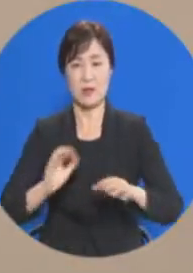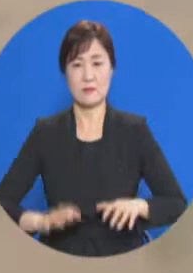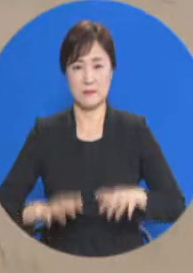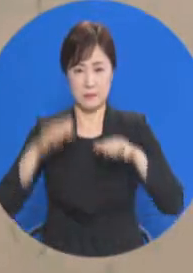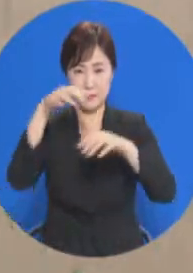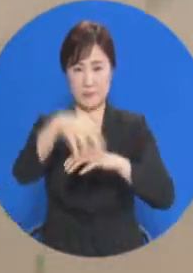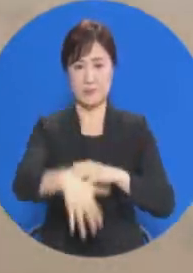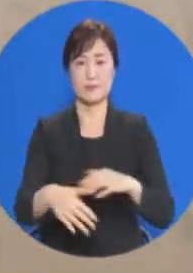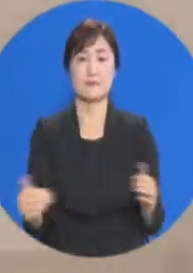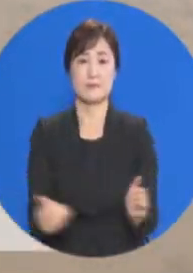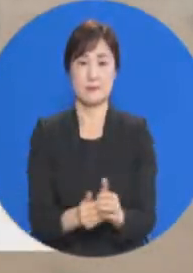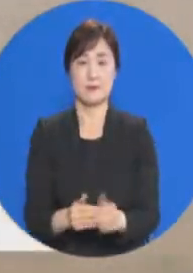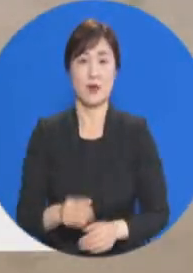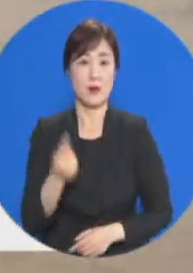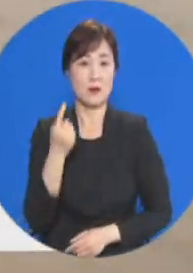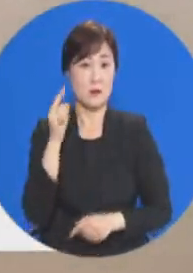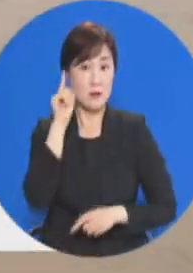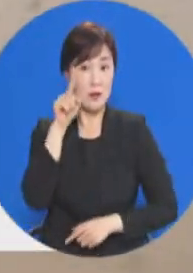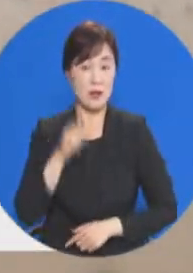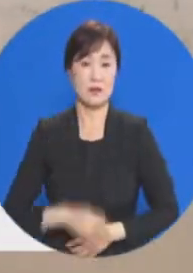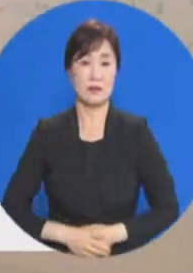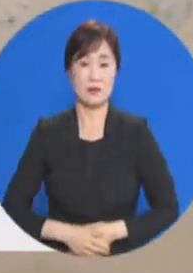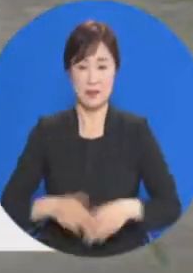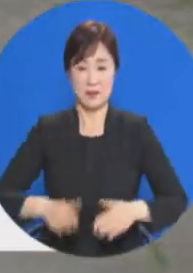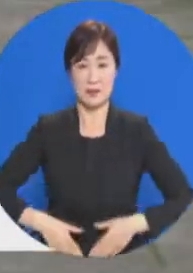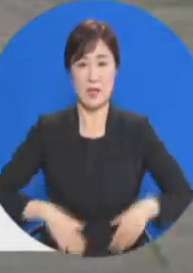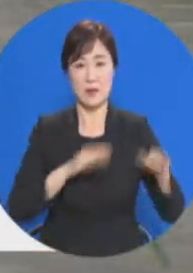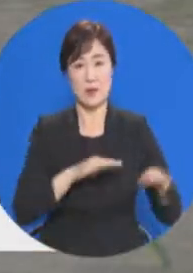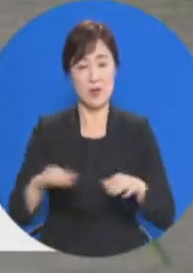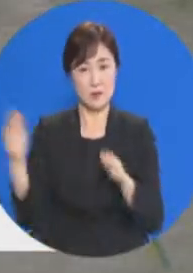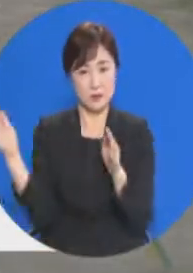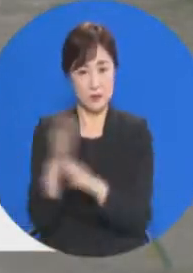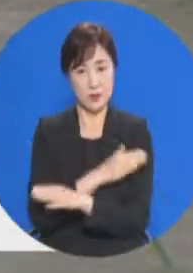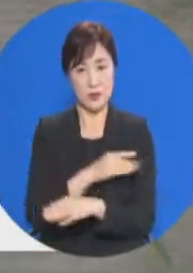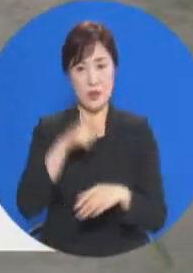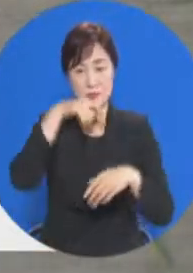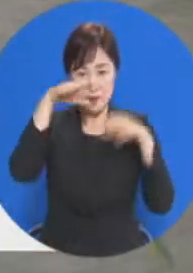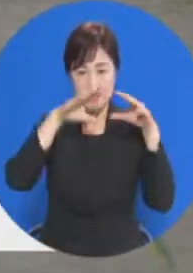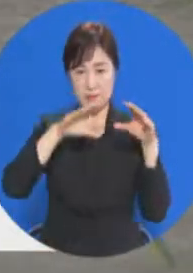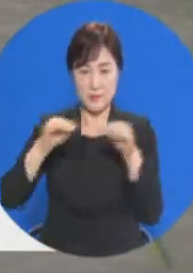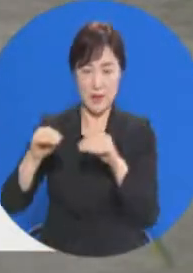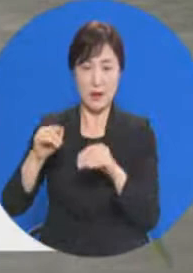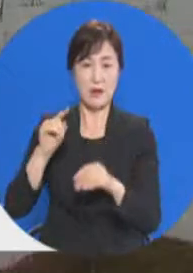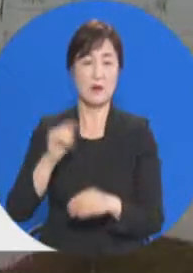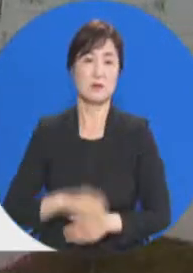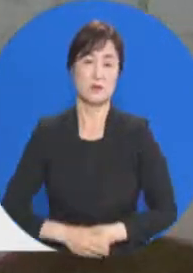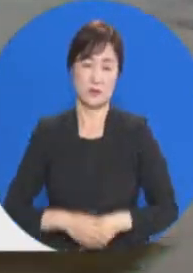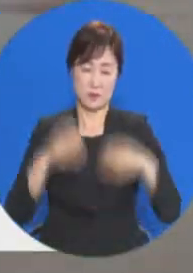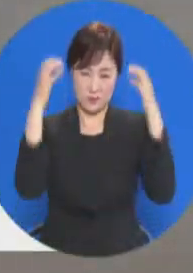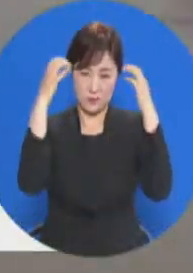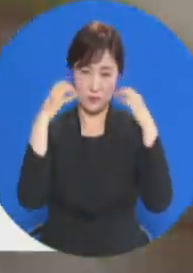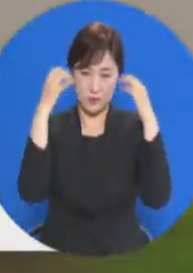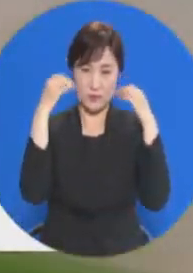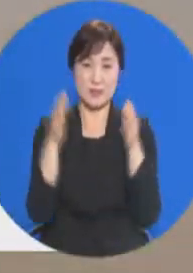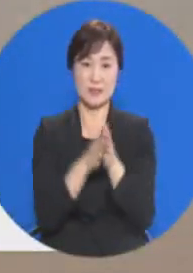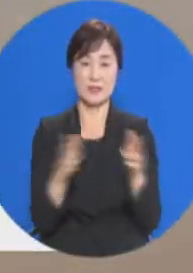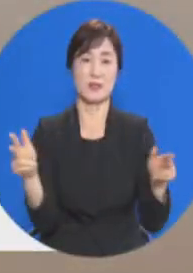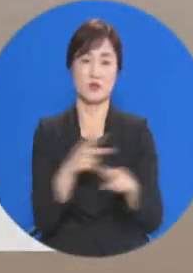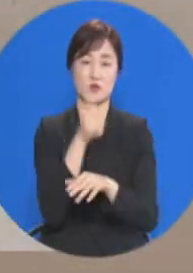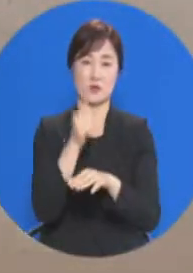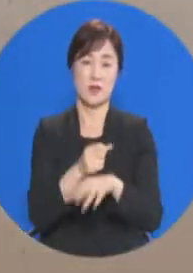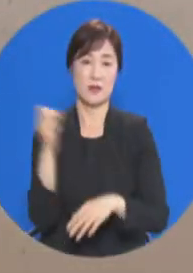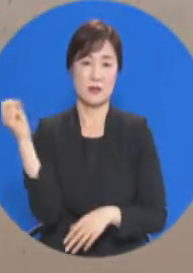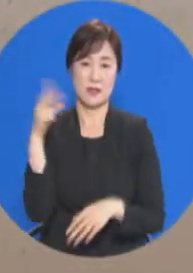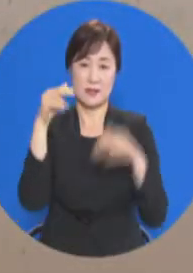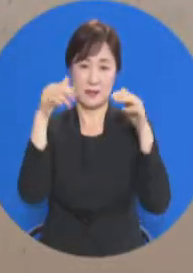침수됐습니다. 기상청은 내일쯤 남해안부터 비가 그친 후 무더운 날씨가 이어지다가 주말쯤 장마전선이 다시